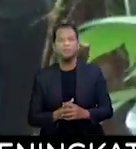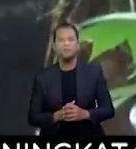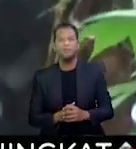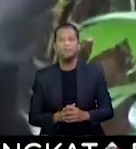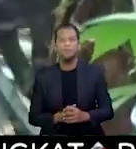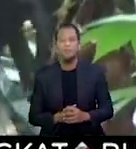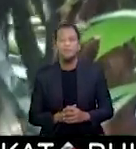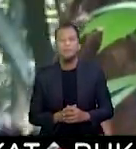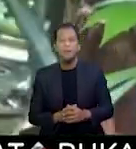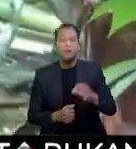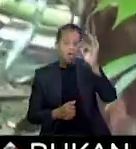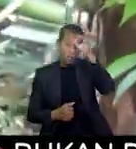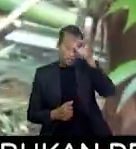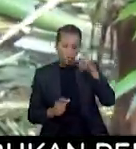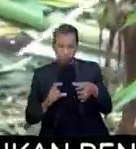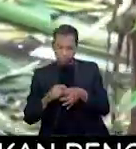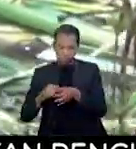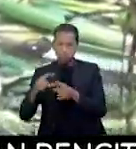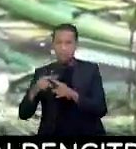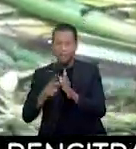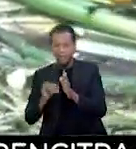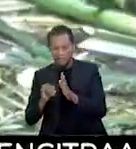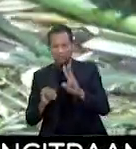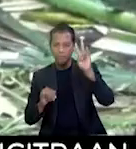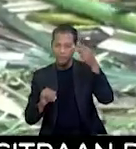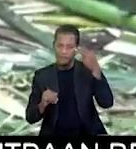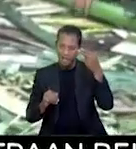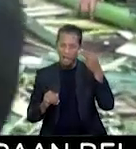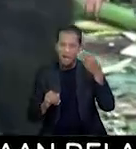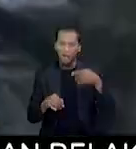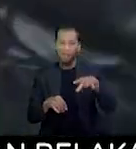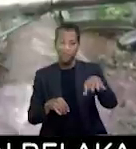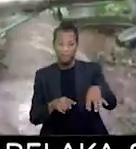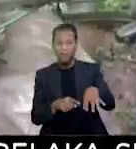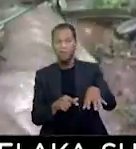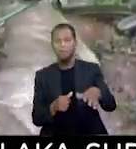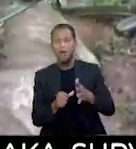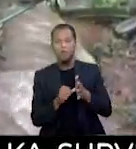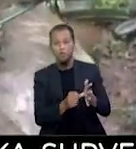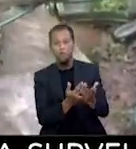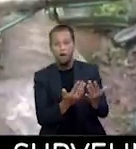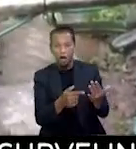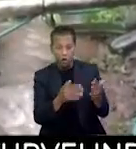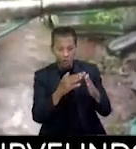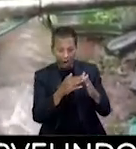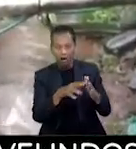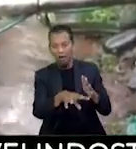Aparat kepolisian bersama TNI dan pemerintah setempat diterjunkan membantu warga membersihkan kerusakan rumah akibat pohon tumbang.